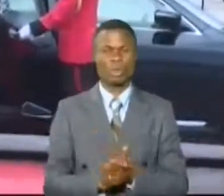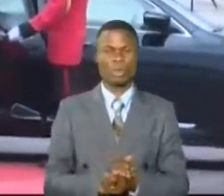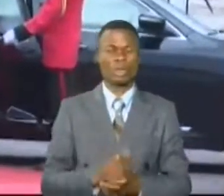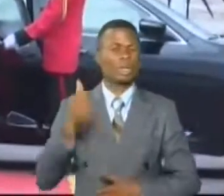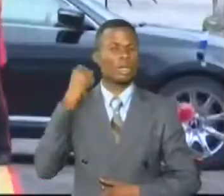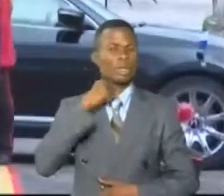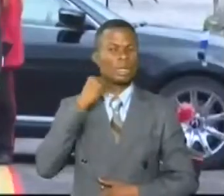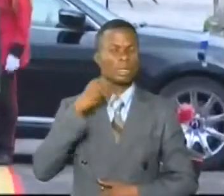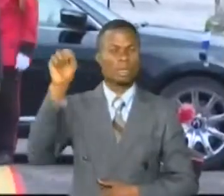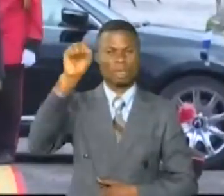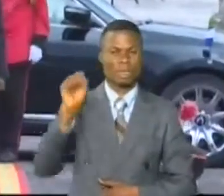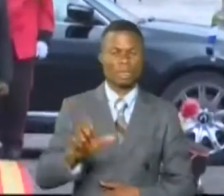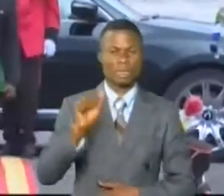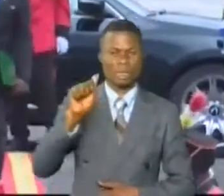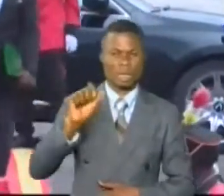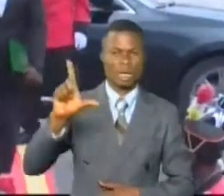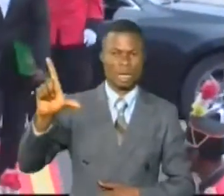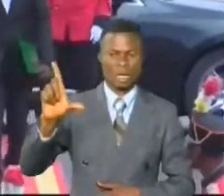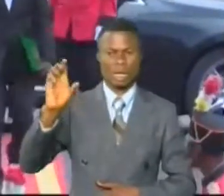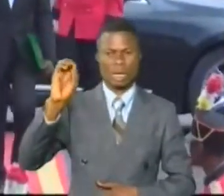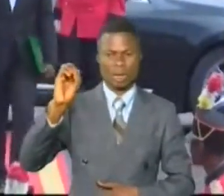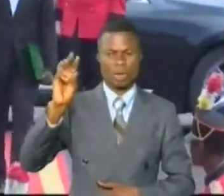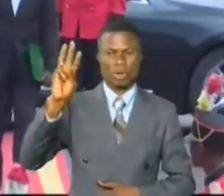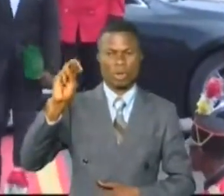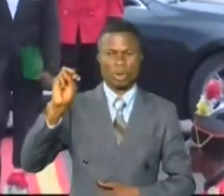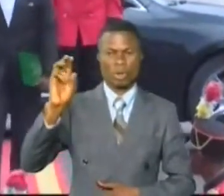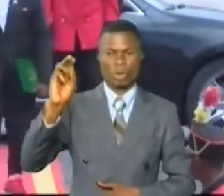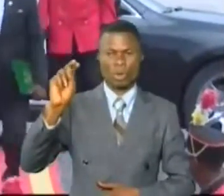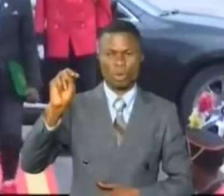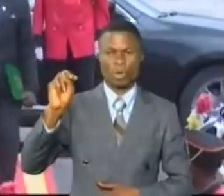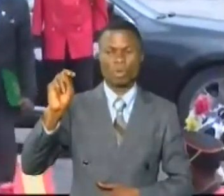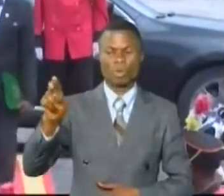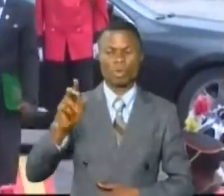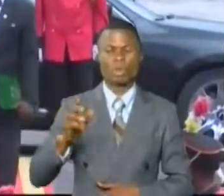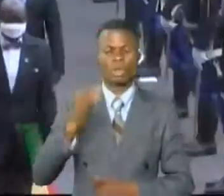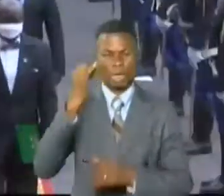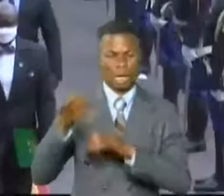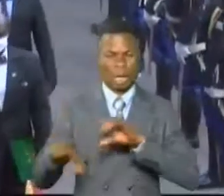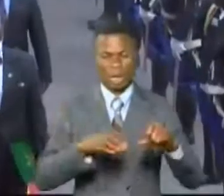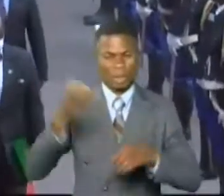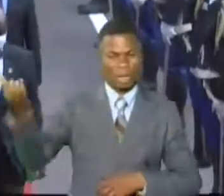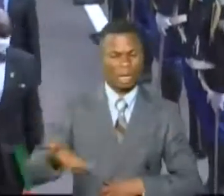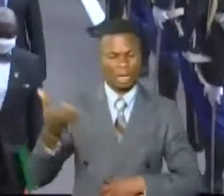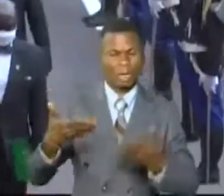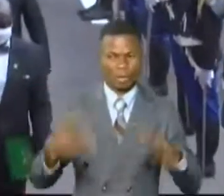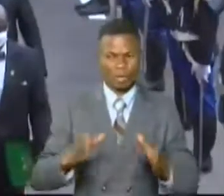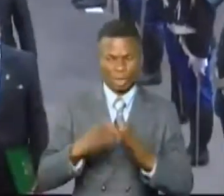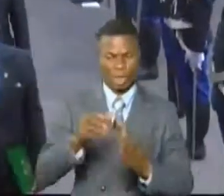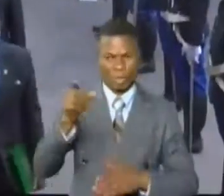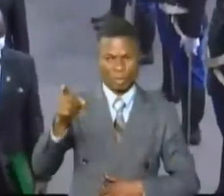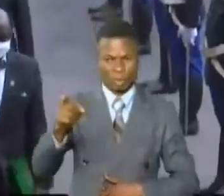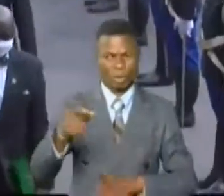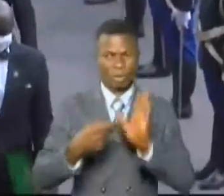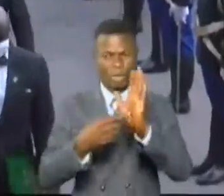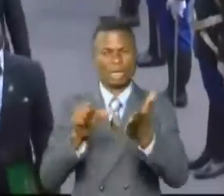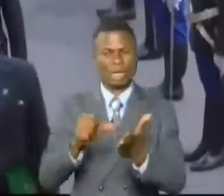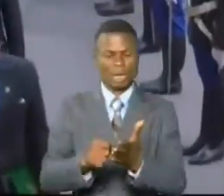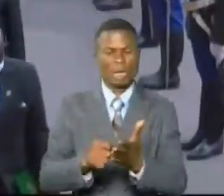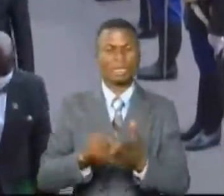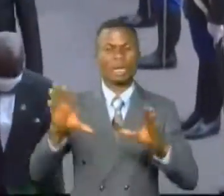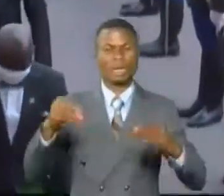docteur Salomon Momot Christopher Djembe que s'est clôturée la série des cérémonies de présentation de lettres de